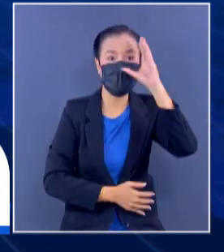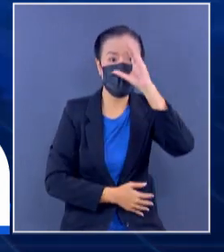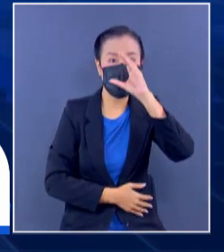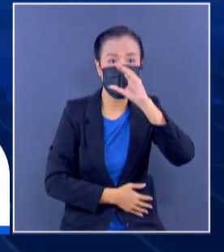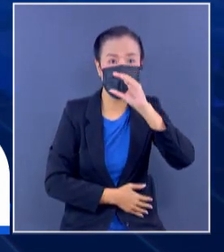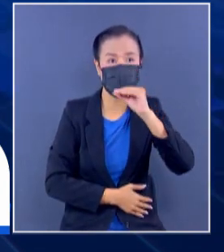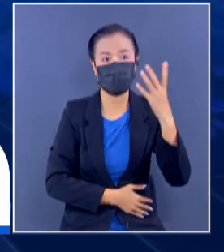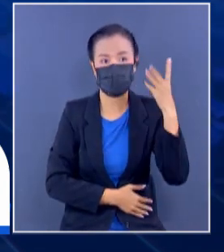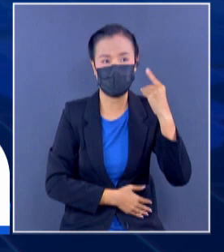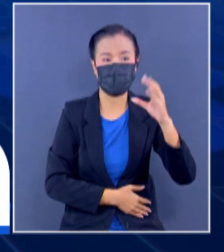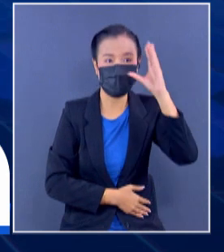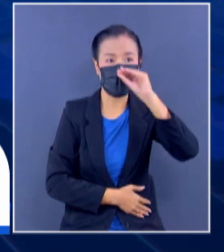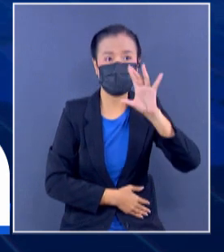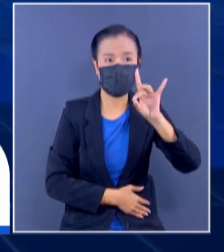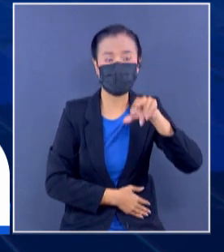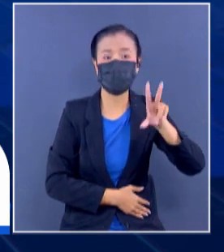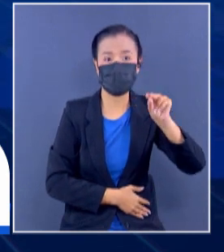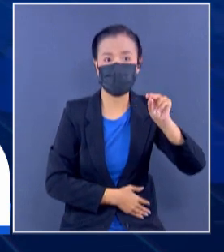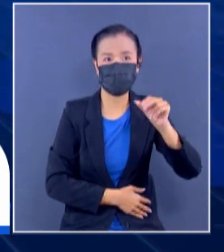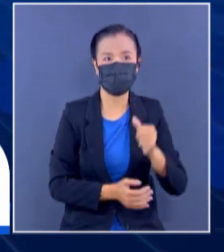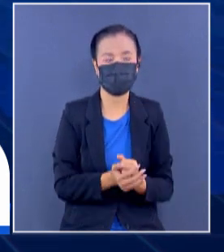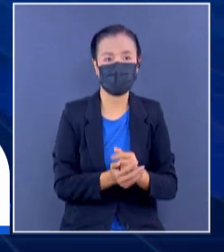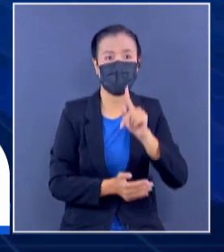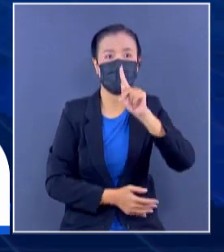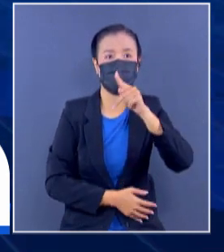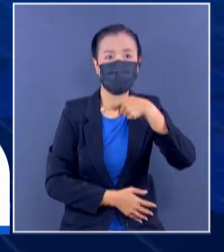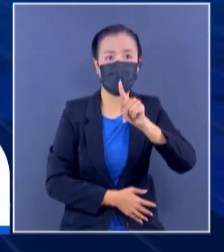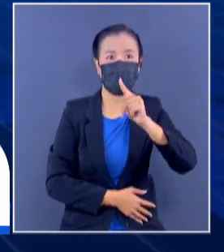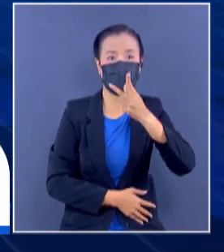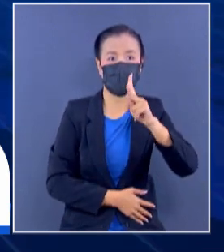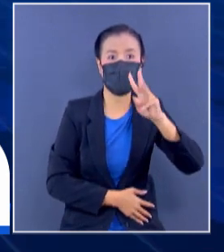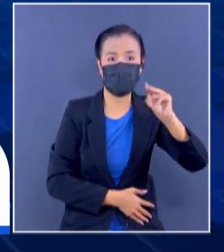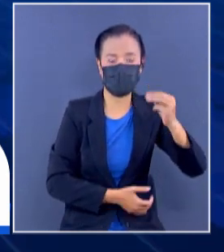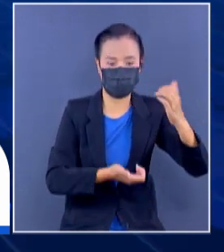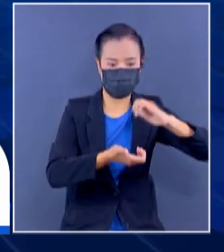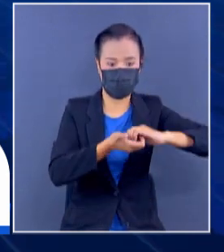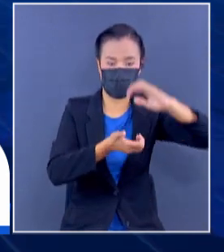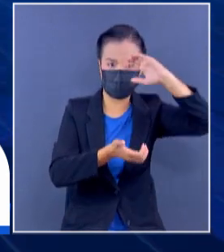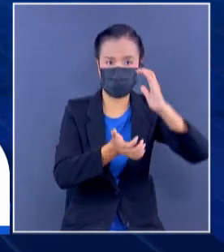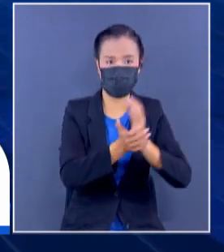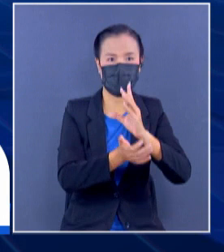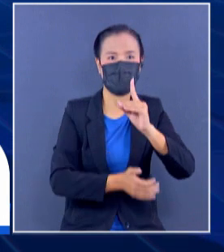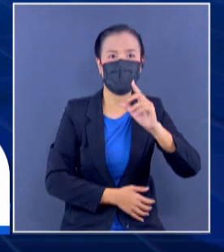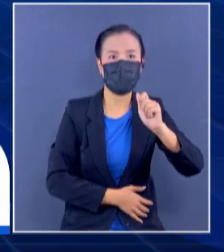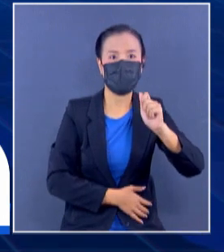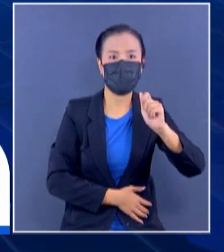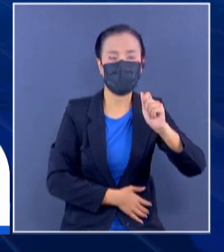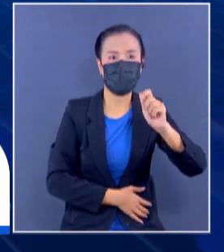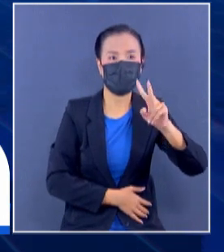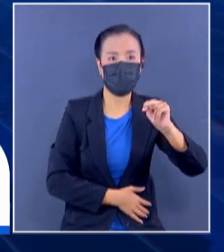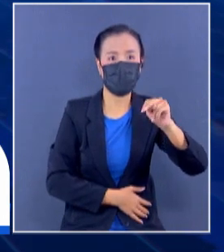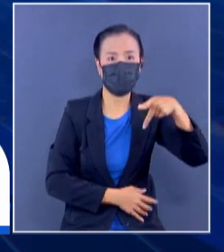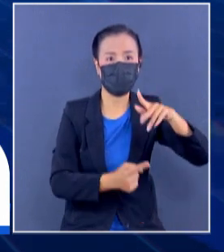2ทุ่มครึ่งตำรวจกองบังคับการปราบปรามการค้ามนุษย์หรือปคม.ครับร่วมกับตำรวจสภ.ดอนพุธบุกจับกุมหญิง